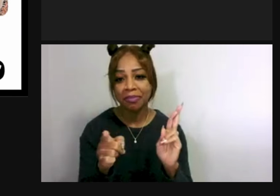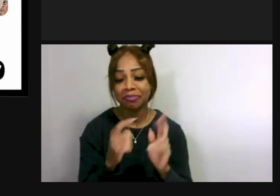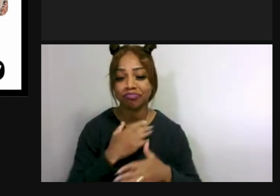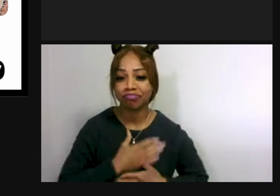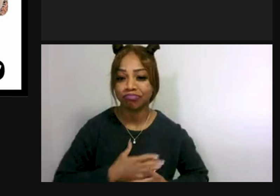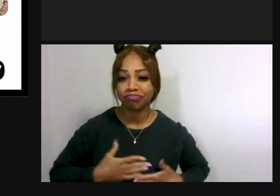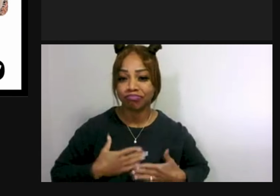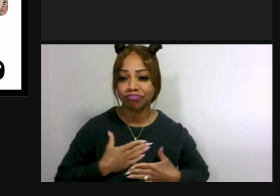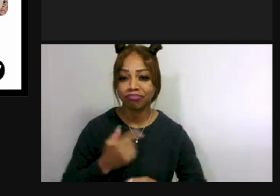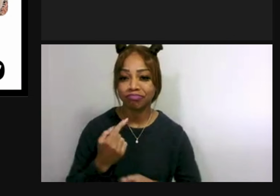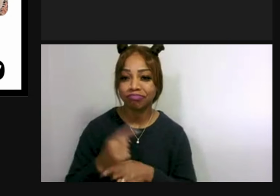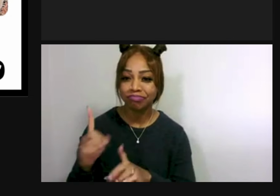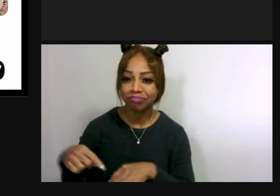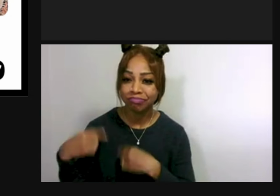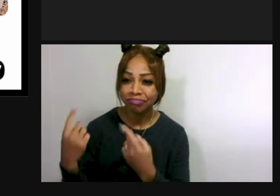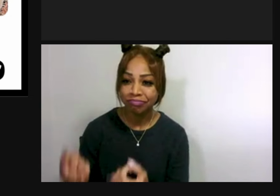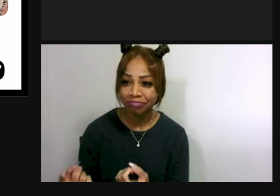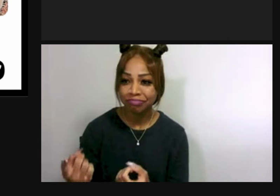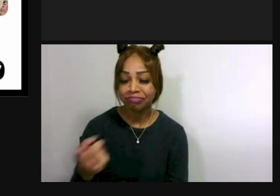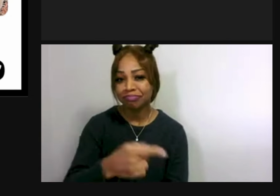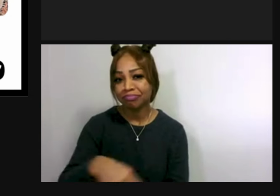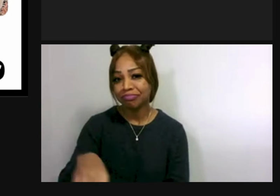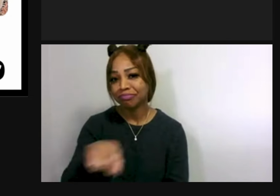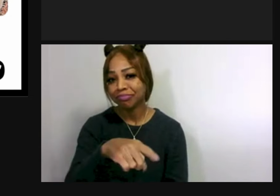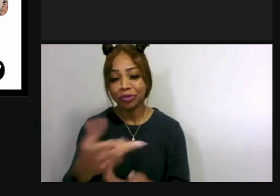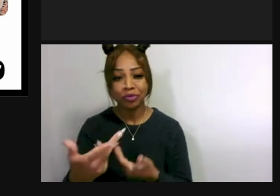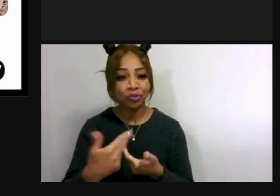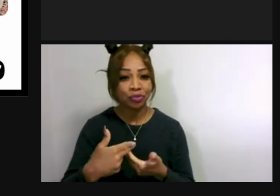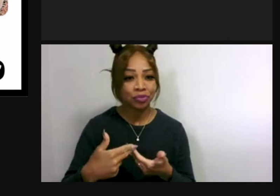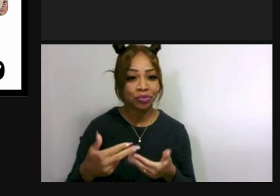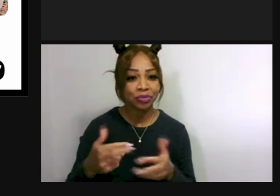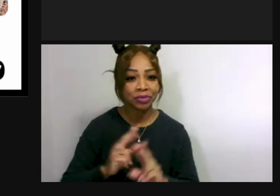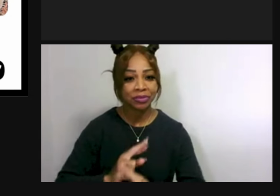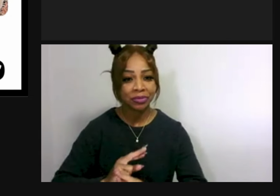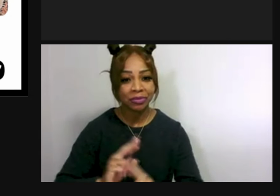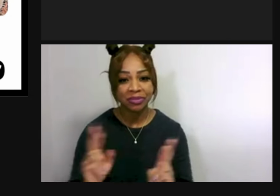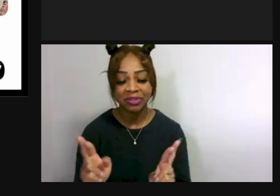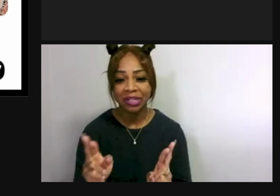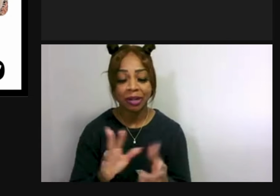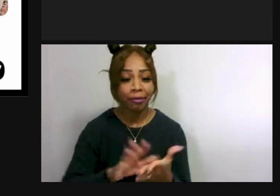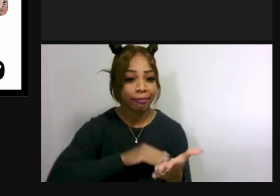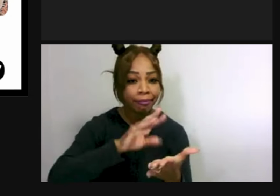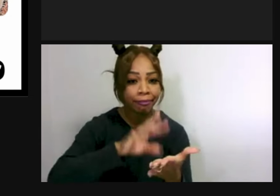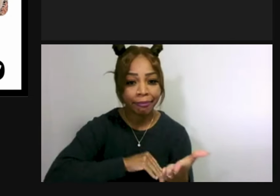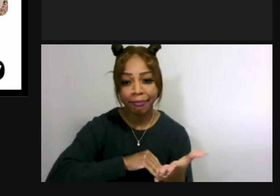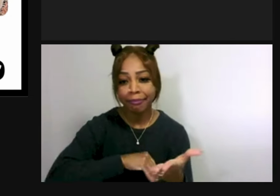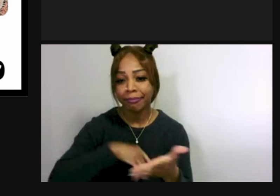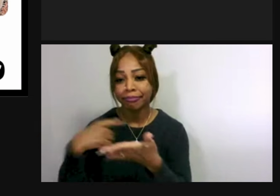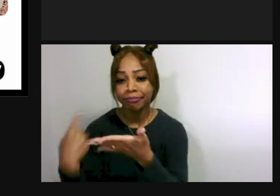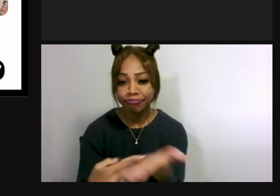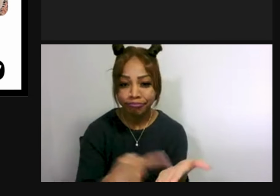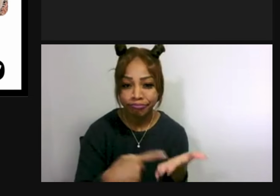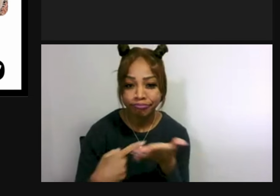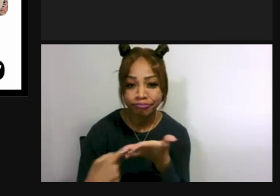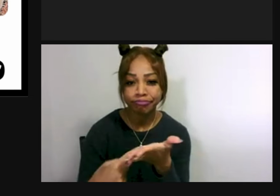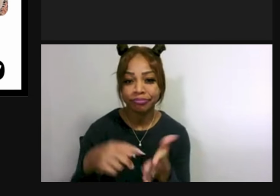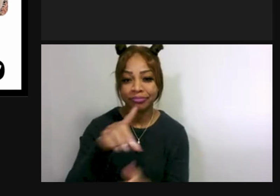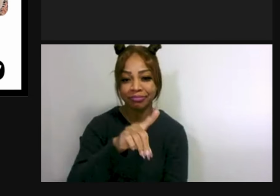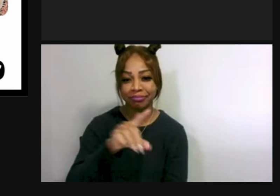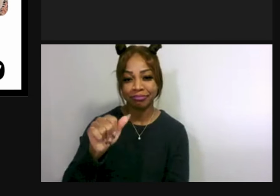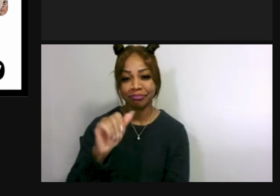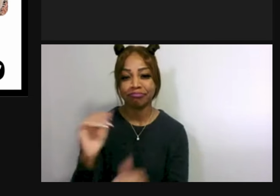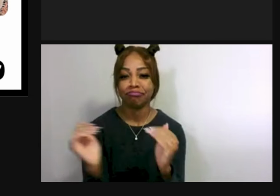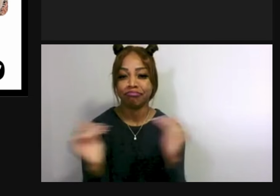pour bien vous installer. J'espère que vous passez une bonne journée et que vous êtes prêts à apprendre